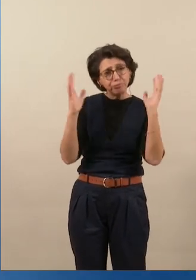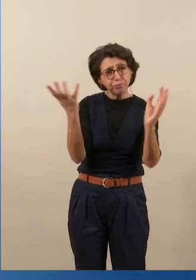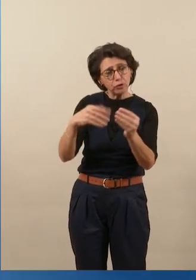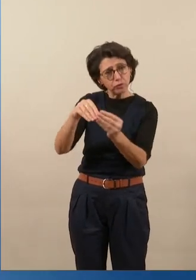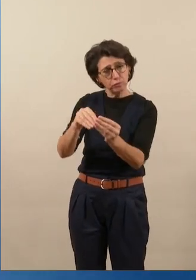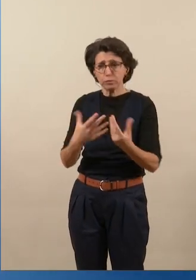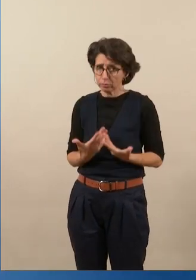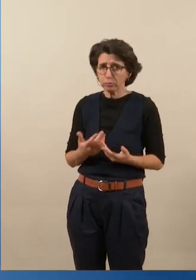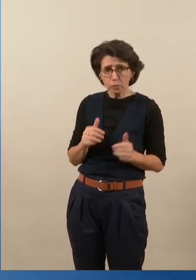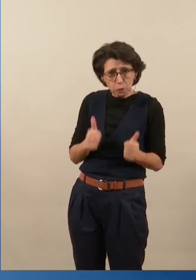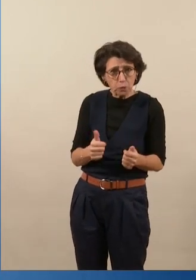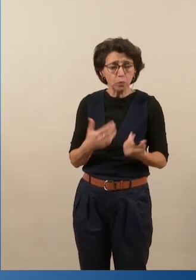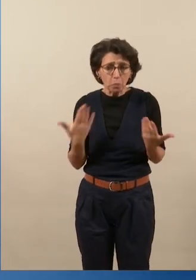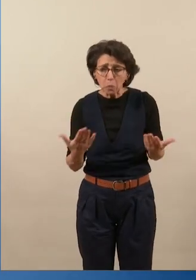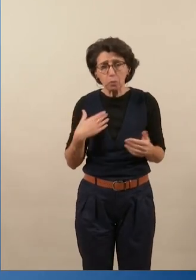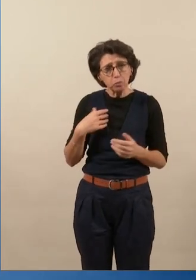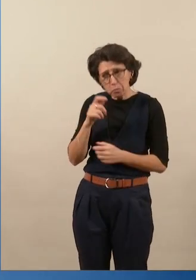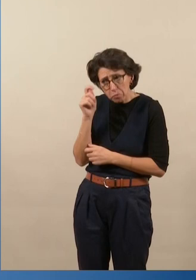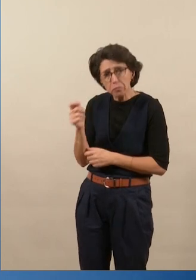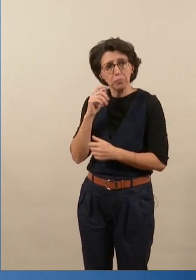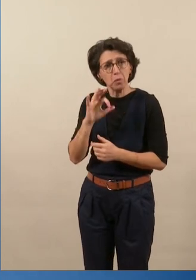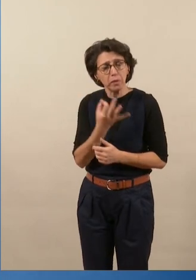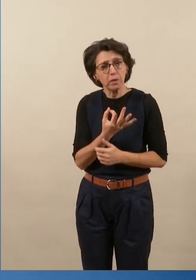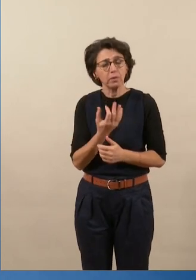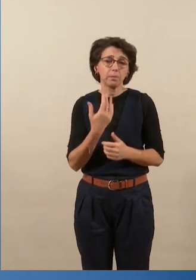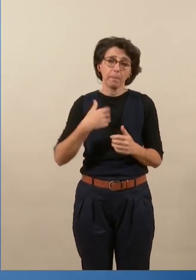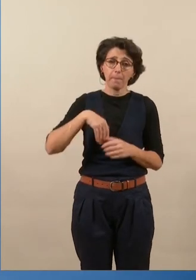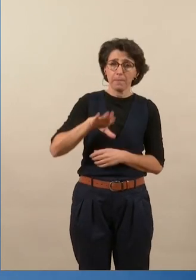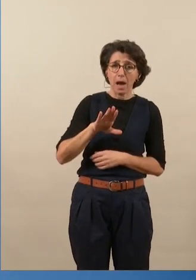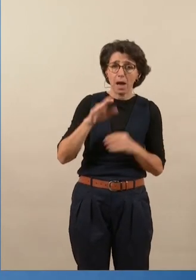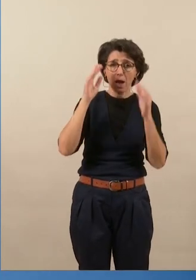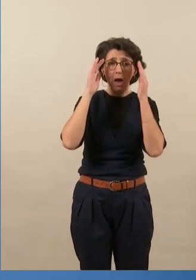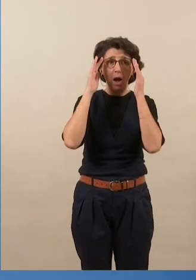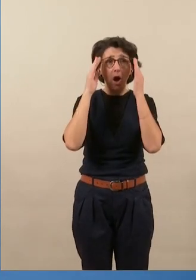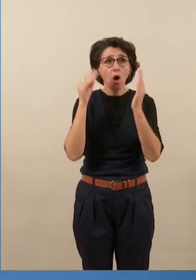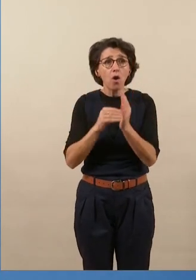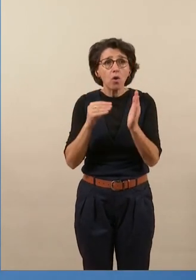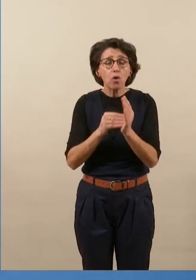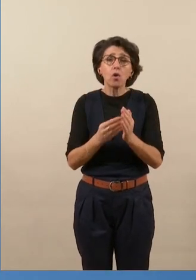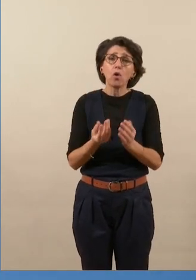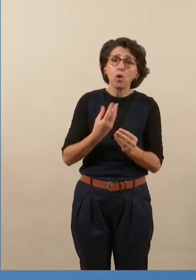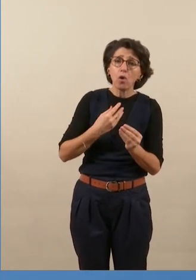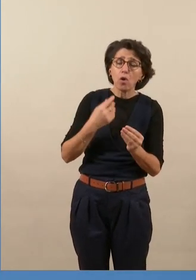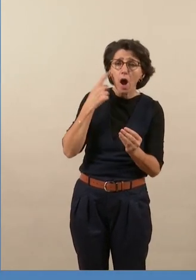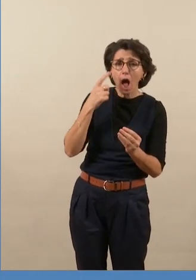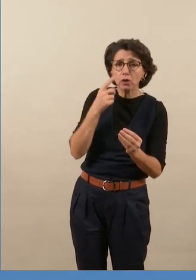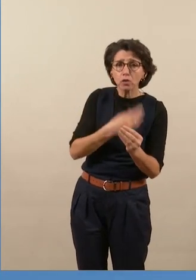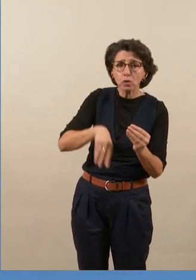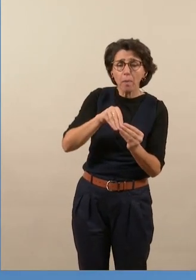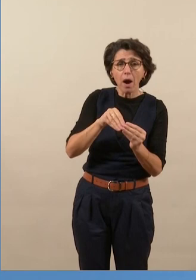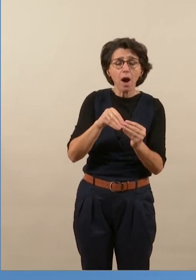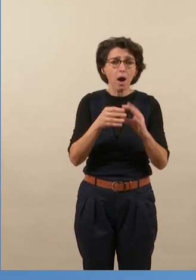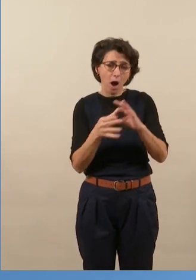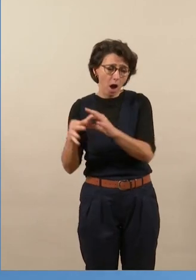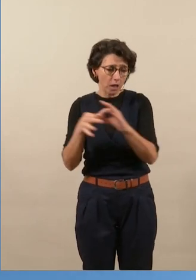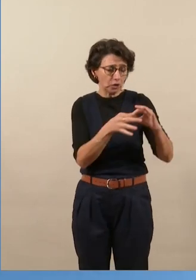saluer et à soutenir toutefois faisons la même remarque que celle qui concerne le rapport égalité femm-homme en